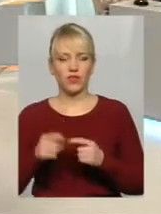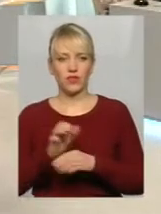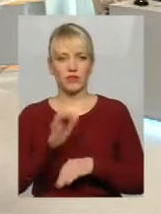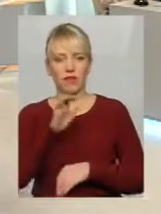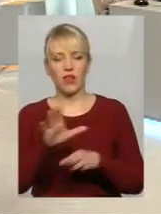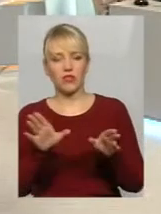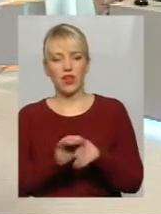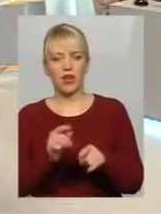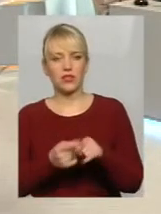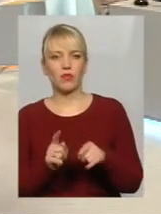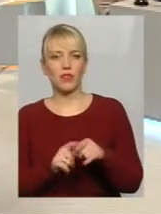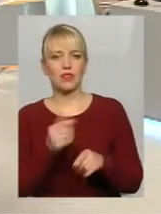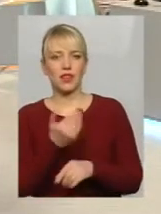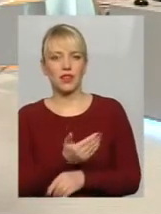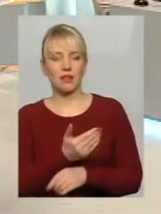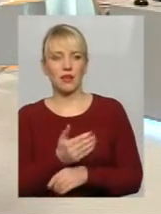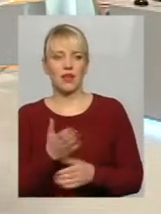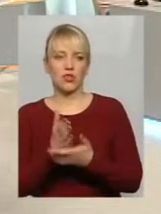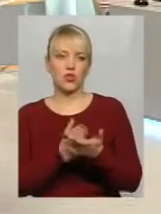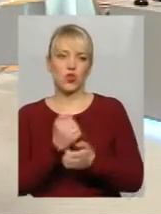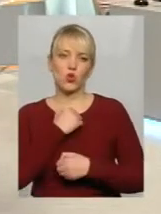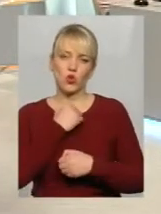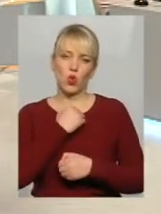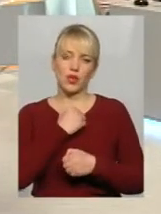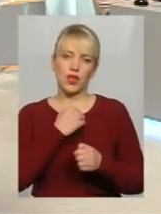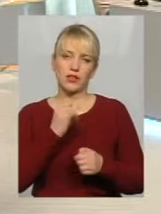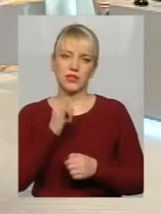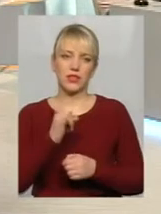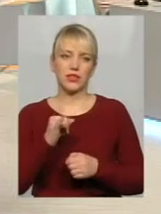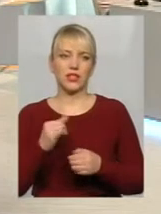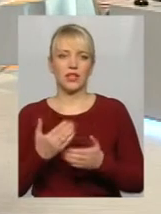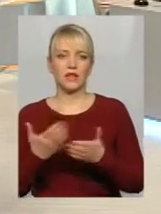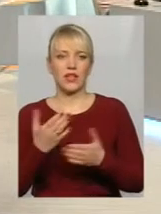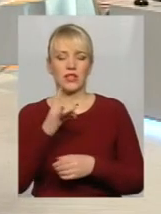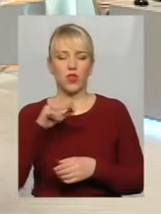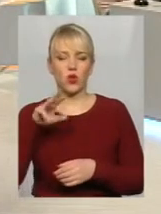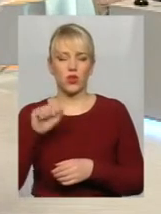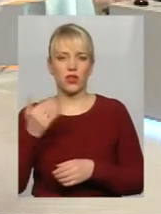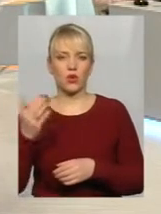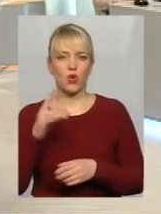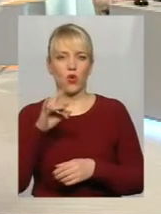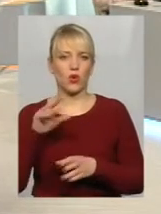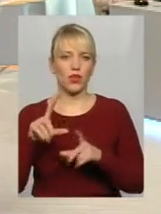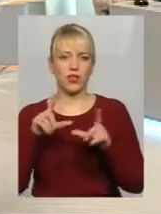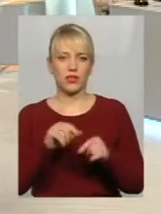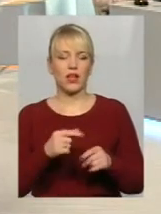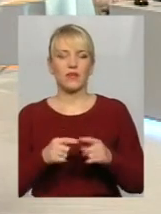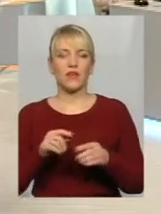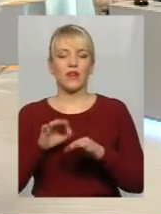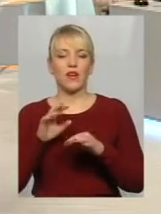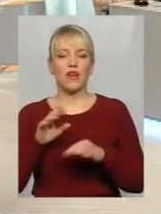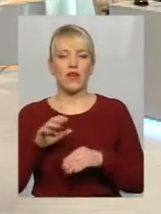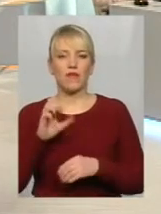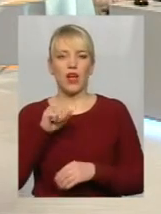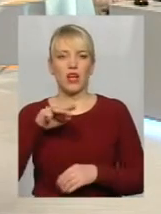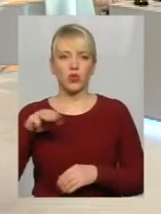відправляється разом з ними, ну, служить солдат, там, да, я не знаю, там, в певній роті, зону його рота їде. Зону проведення антитерористичної